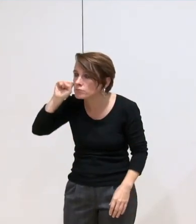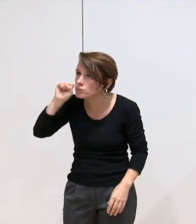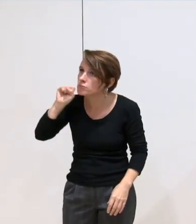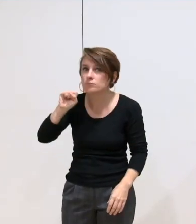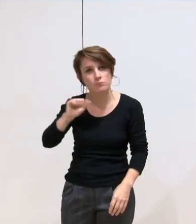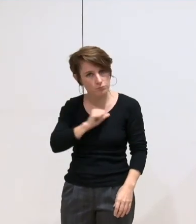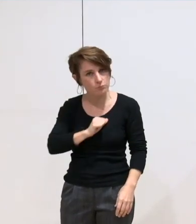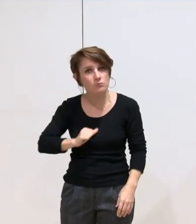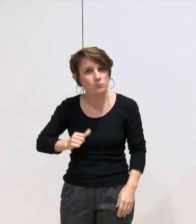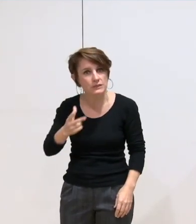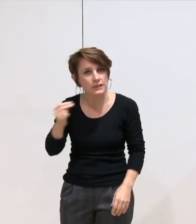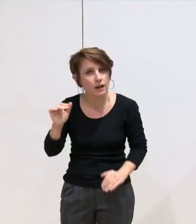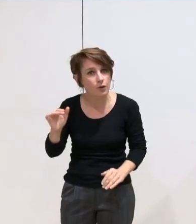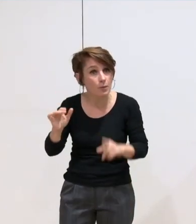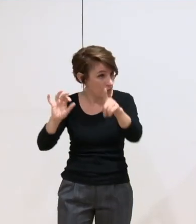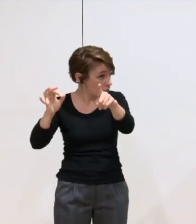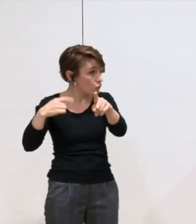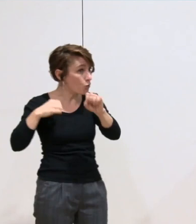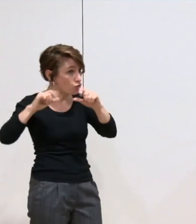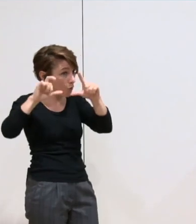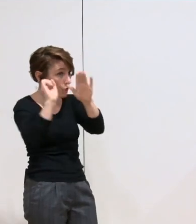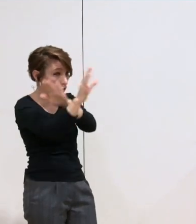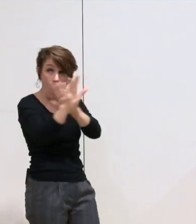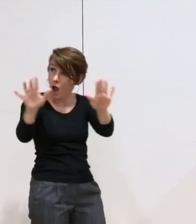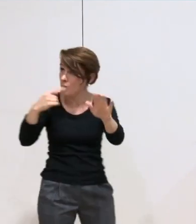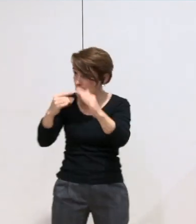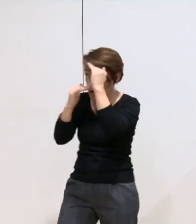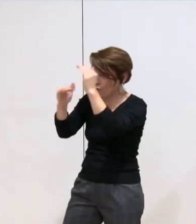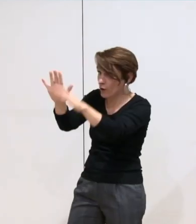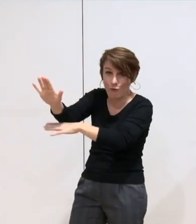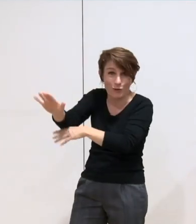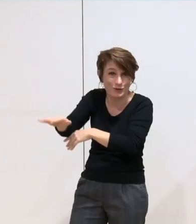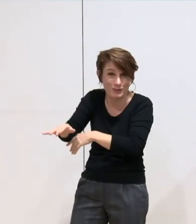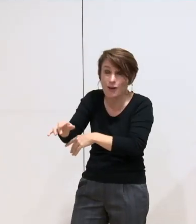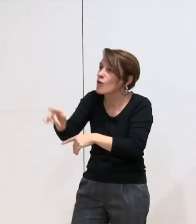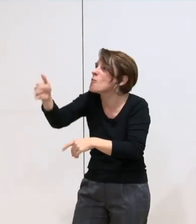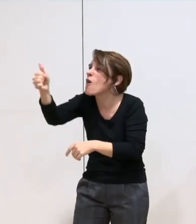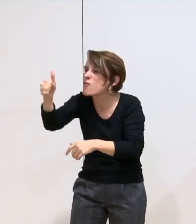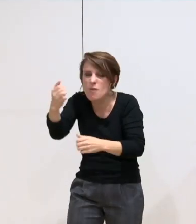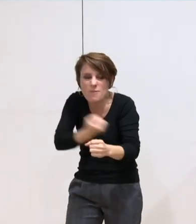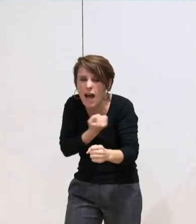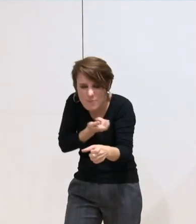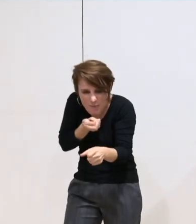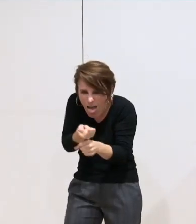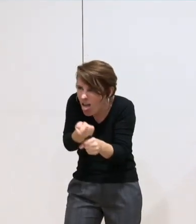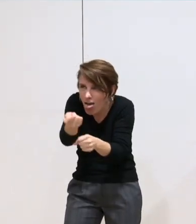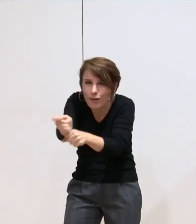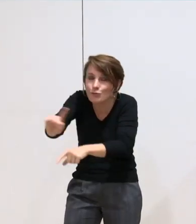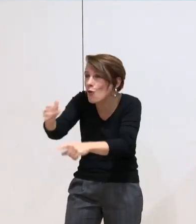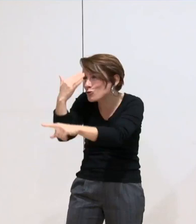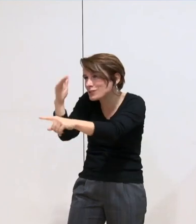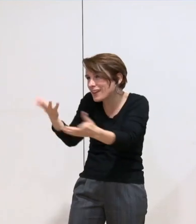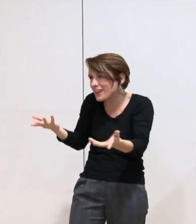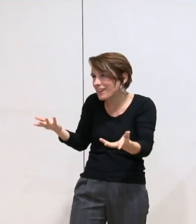remarque. Mais je vous crois, Monsieur Bouzaïen, je ne vais pas vous demander si c'est vous qui avez détruit la piste, je n'irai pas jusque-là.